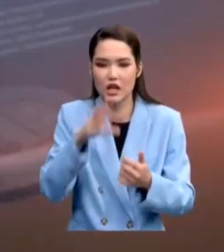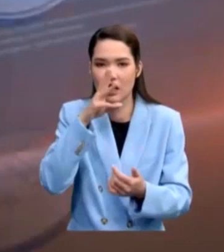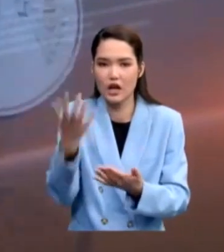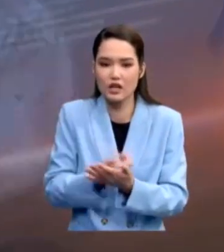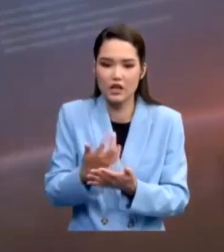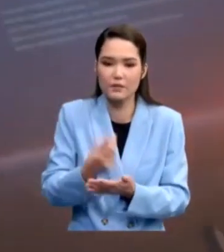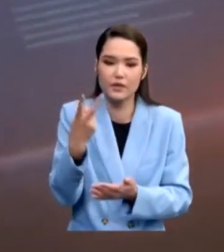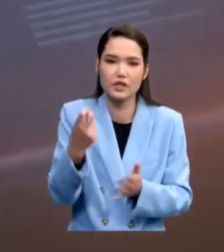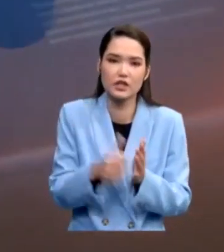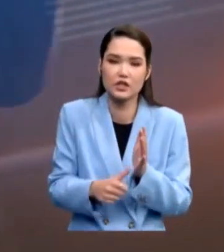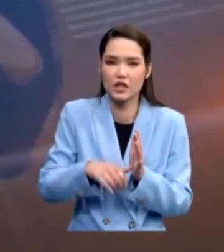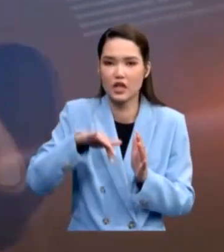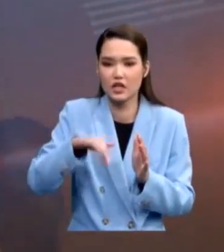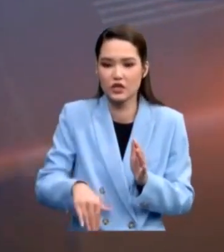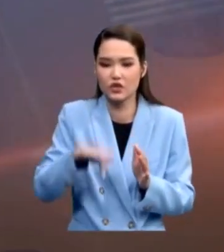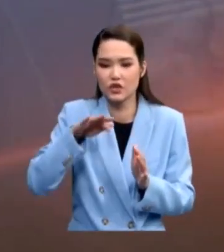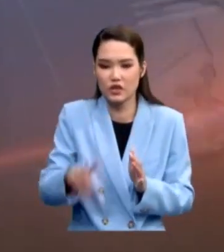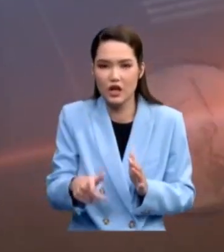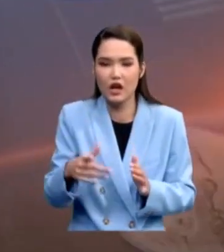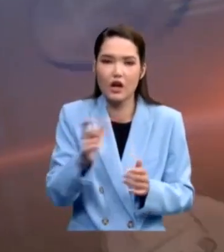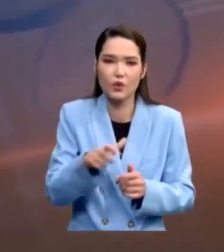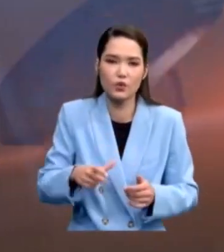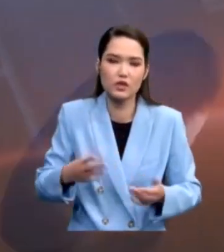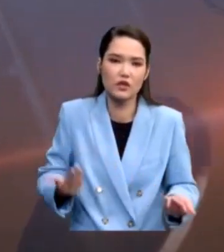в 260 тысяч тенге, многим приходится